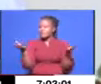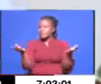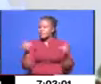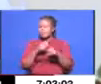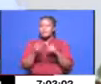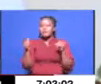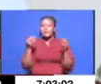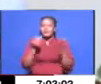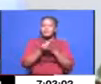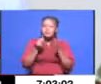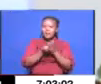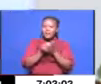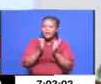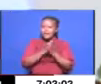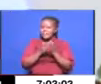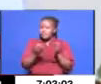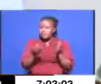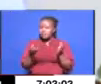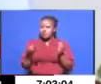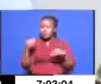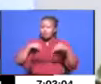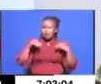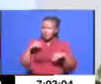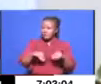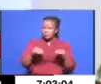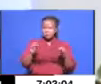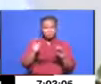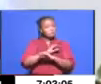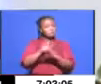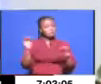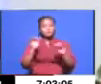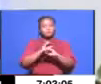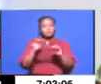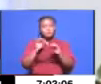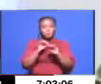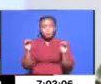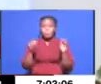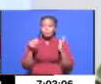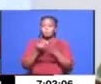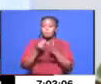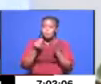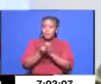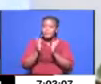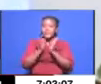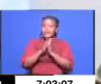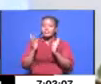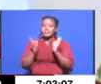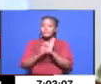tumbo, pesa na utendakazi. Na Kenya hii